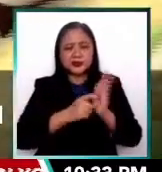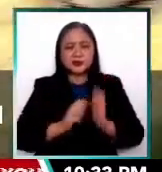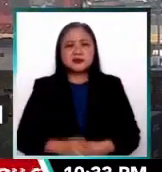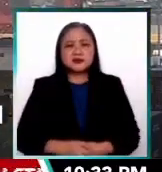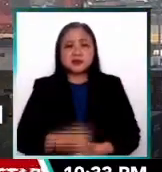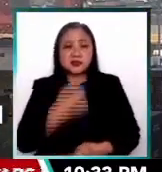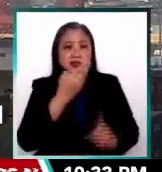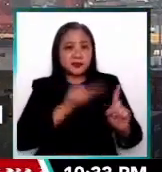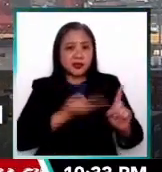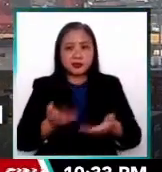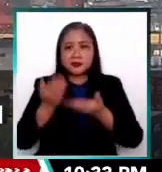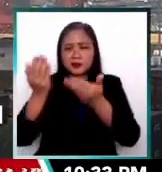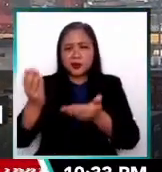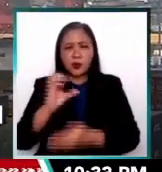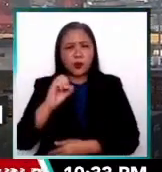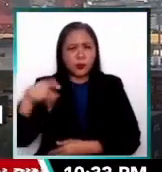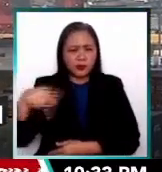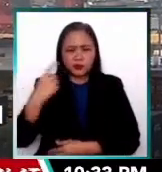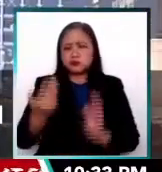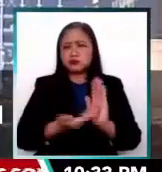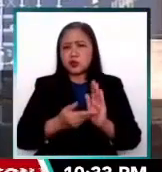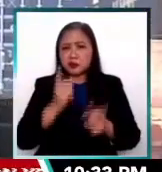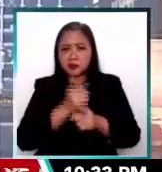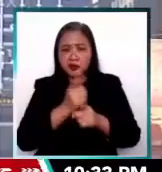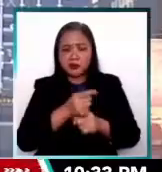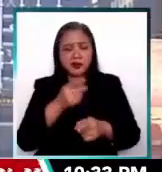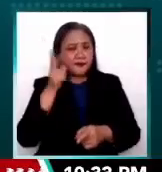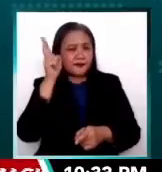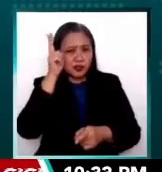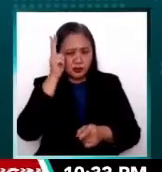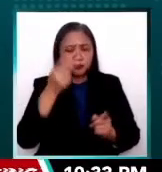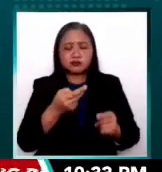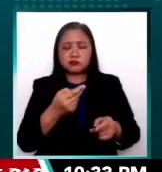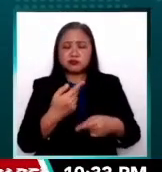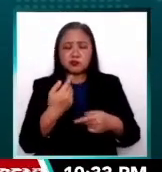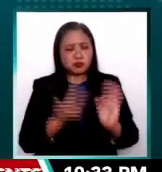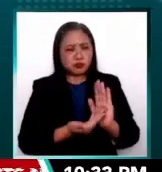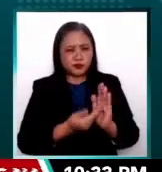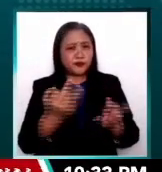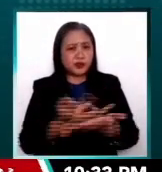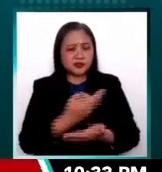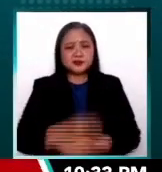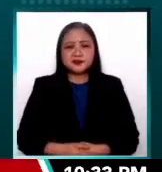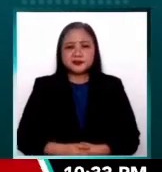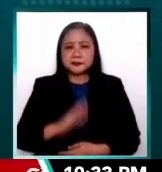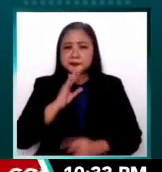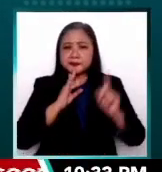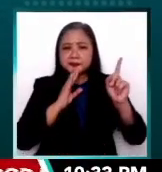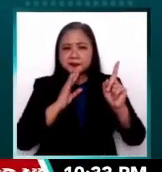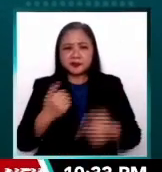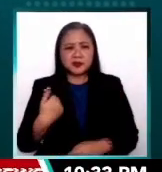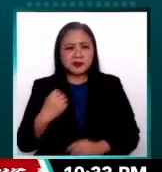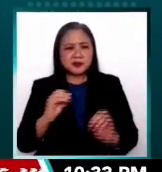naturang kooperatiba na nagpapatunay na tama ang kondisyon ng kargamento nila. Hindi na nga kami nagkikita ng mga importer na maghihingi